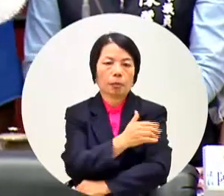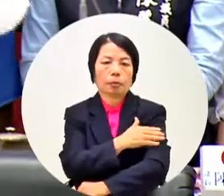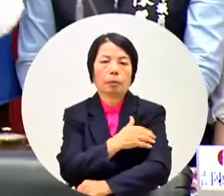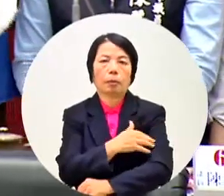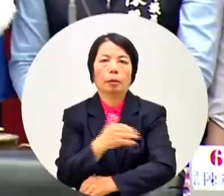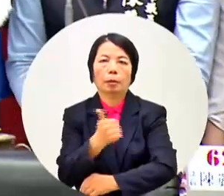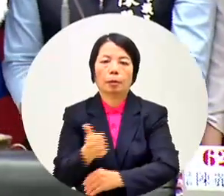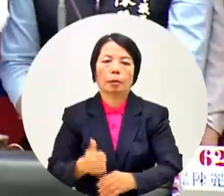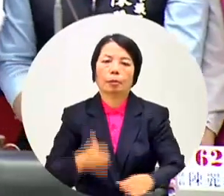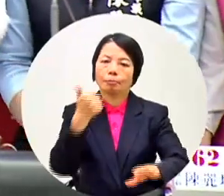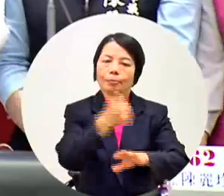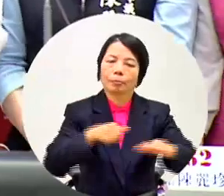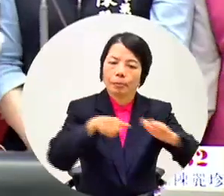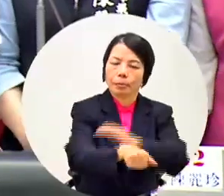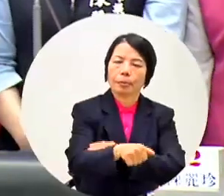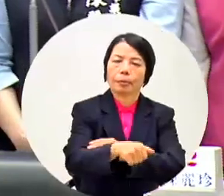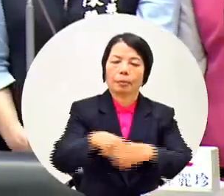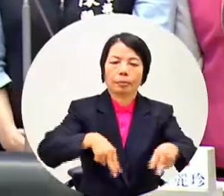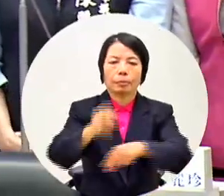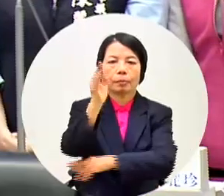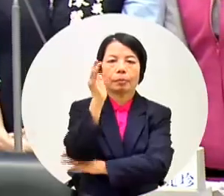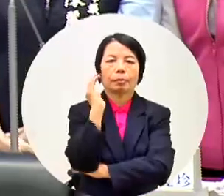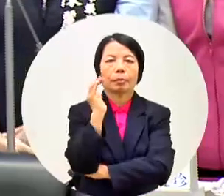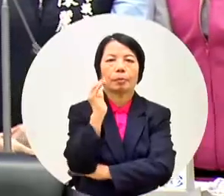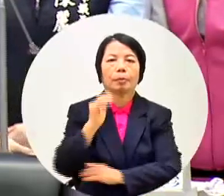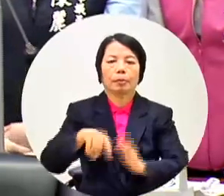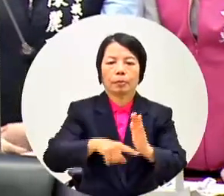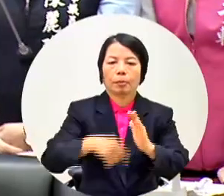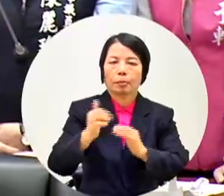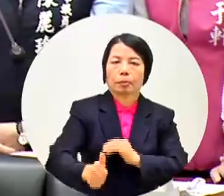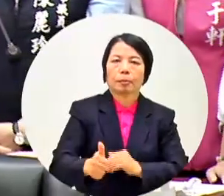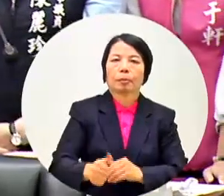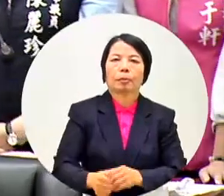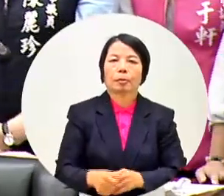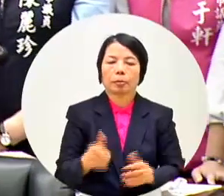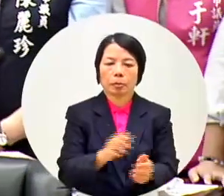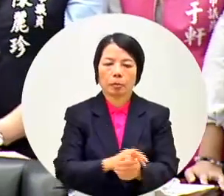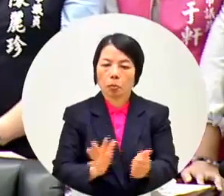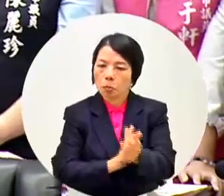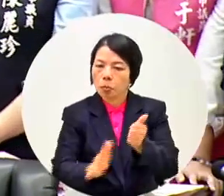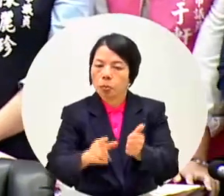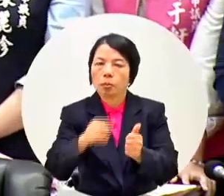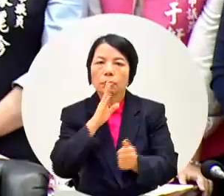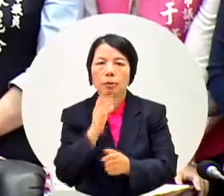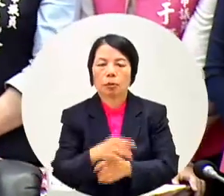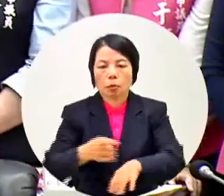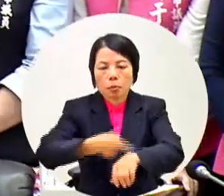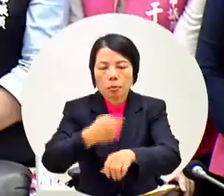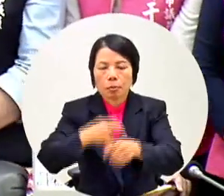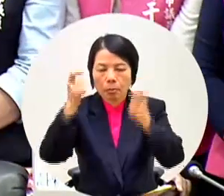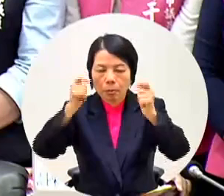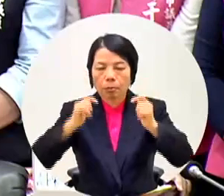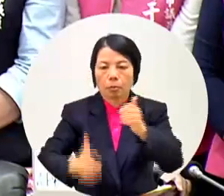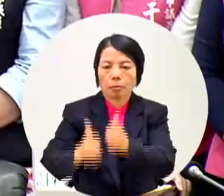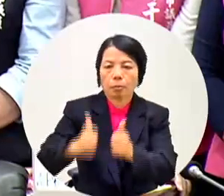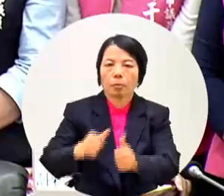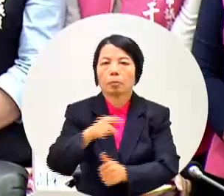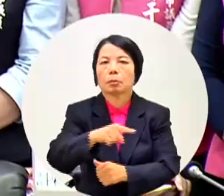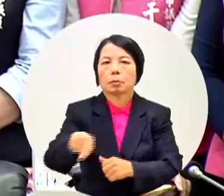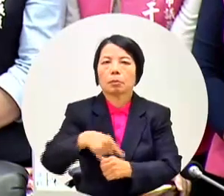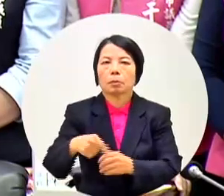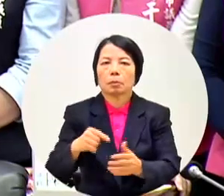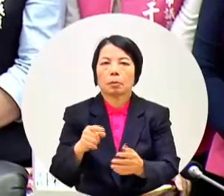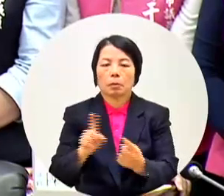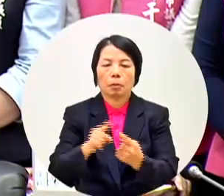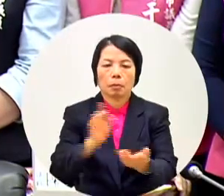政院里头有多少的部会首长是来自高雄市出去的，这些人都是将来高雄市最好的助力，我